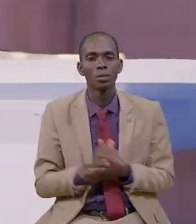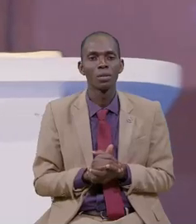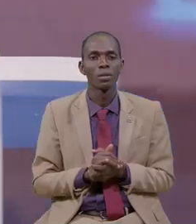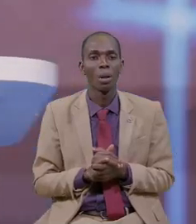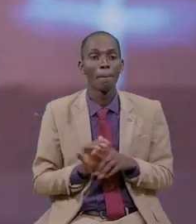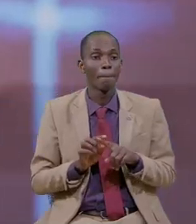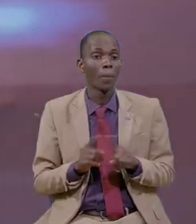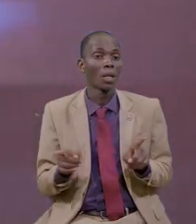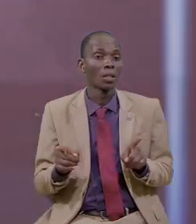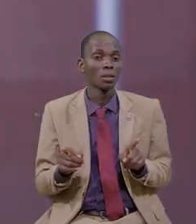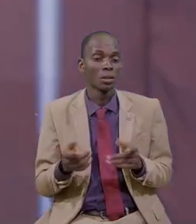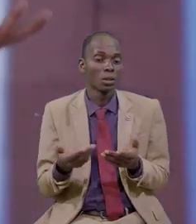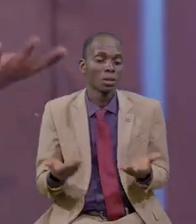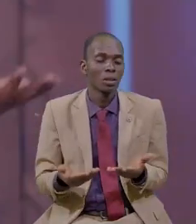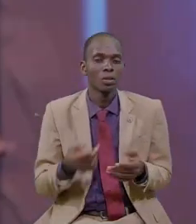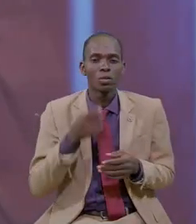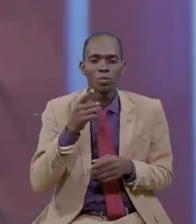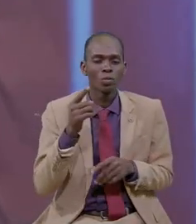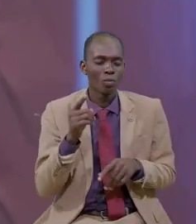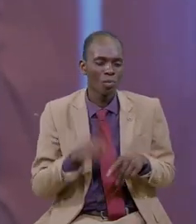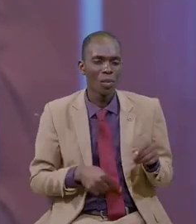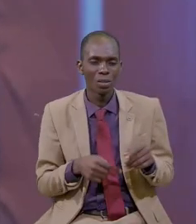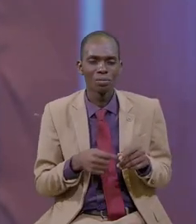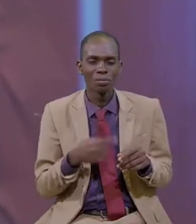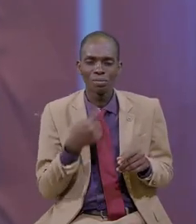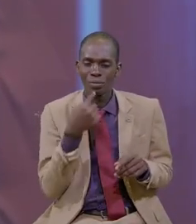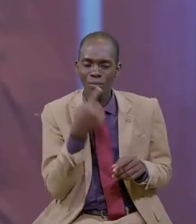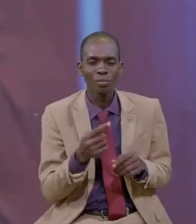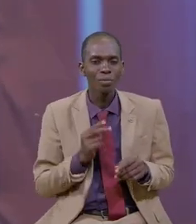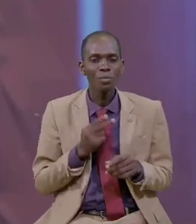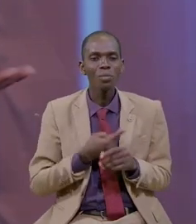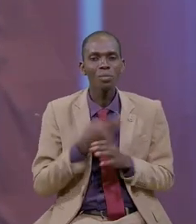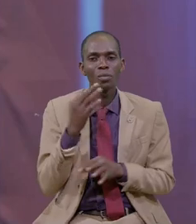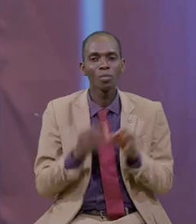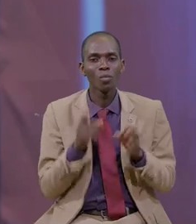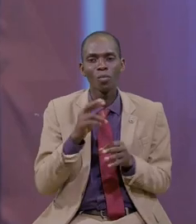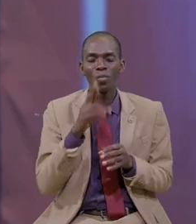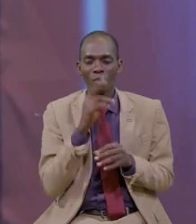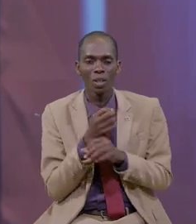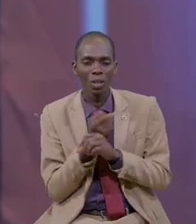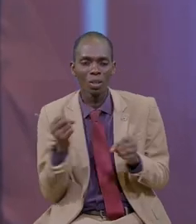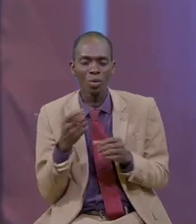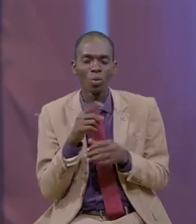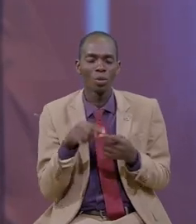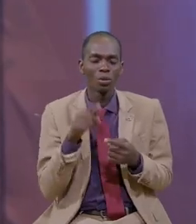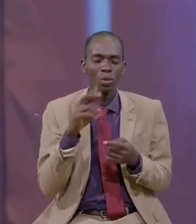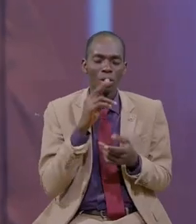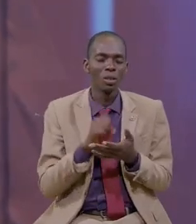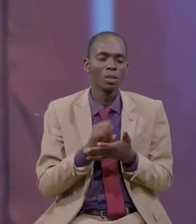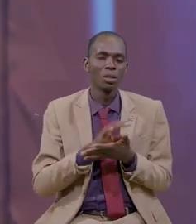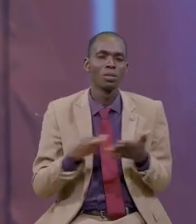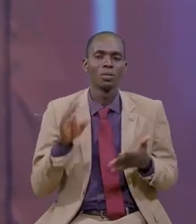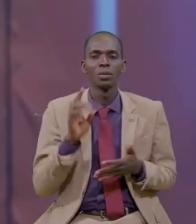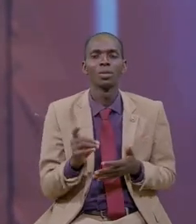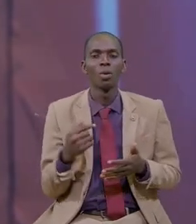Mais là, te voilà. Tu ne peux rien dire. Je peux aussi dire quand j'étais sanctifié. Je peux dire quand le Saint-Esprit est venu.